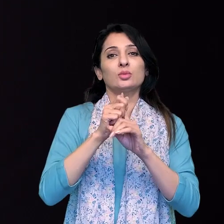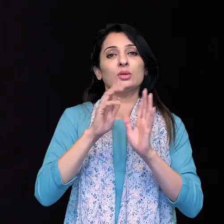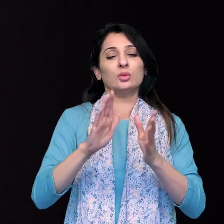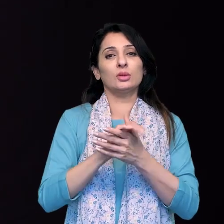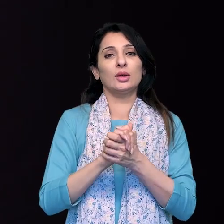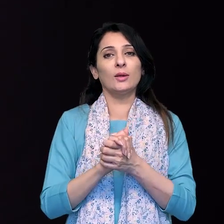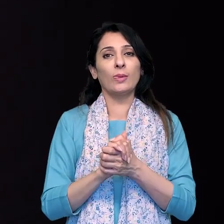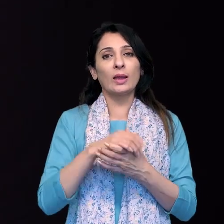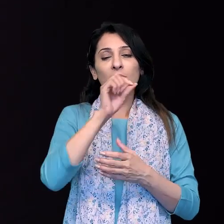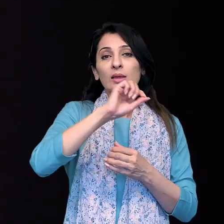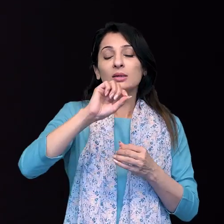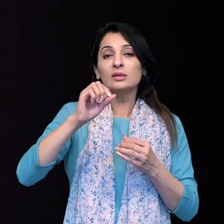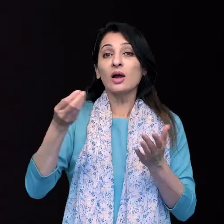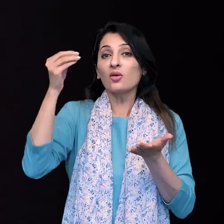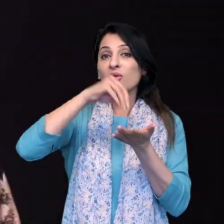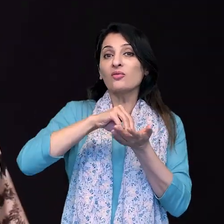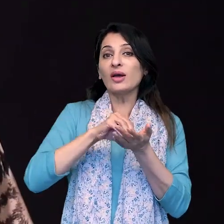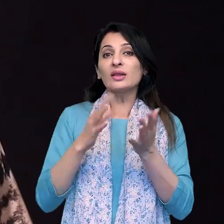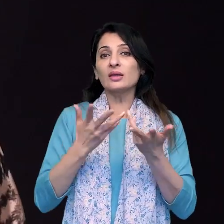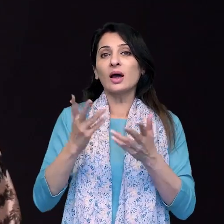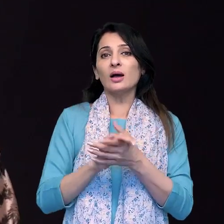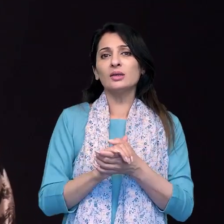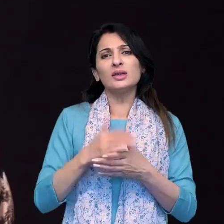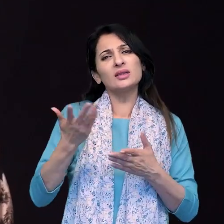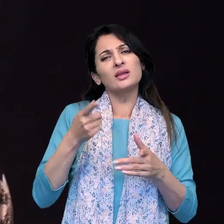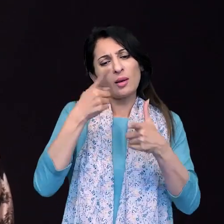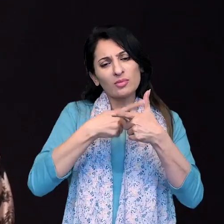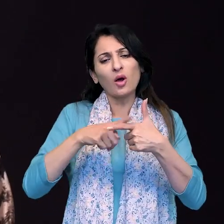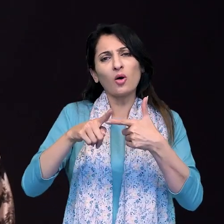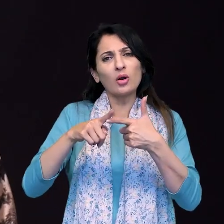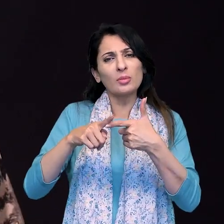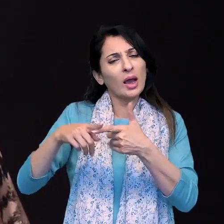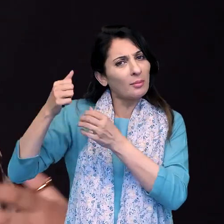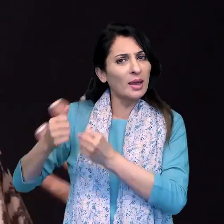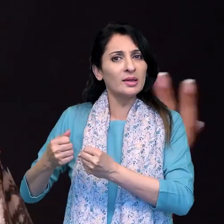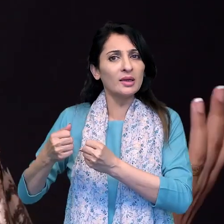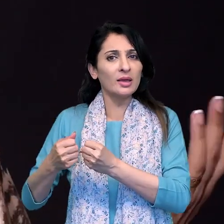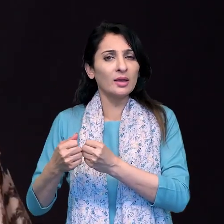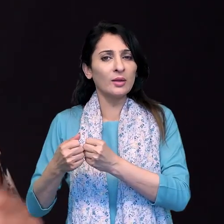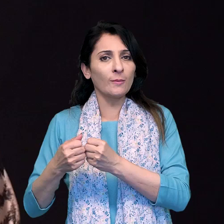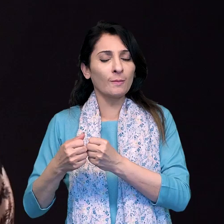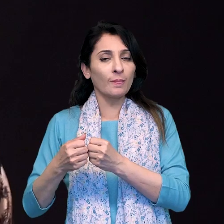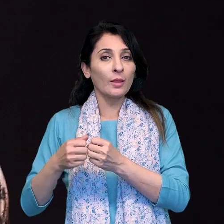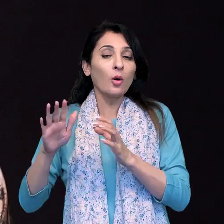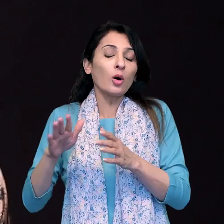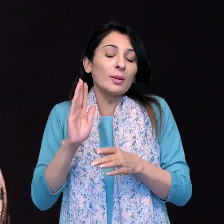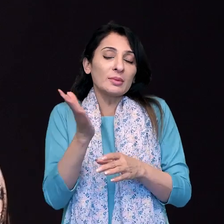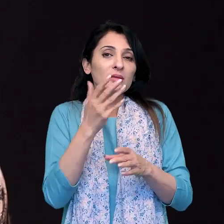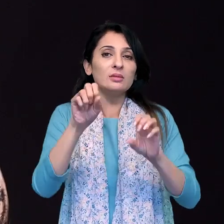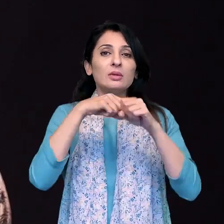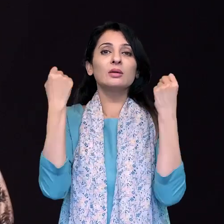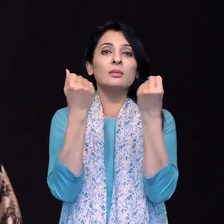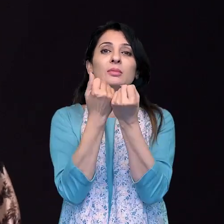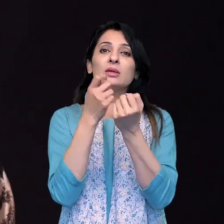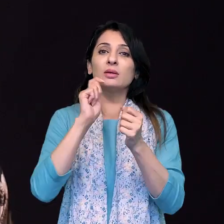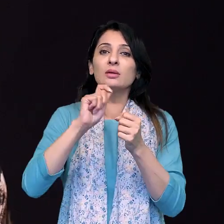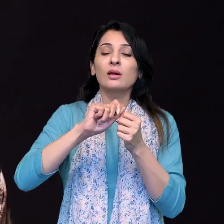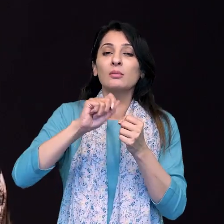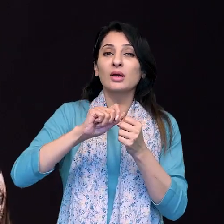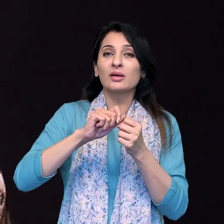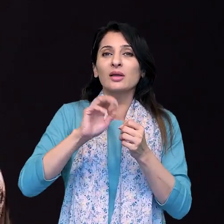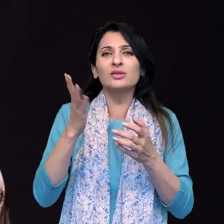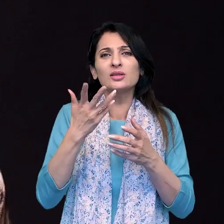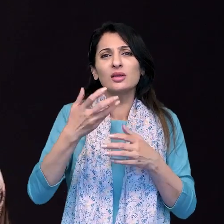इंग्लिश लैंग्वेज का आपको एक और फ़ायदा भी होगा. यू कैन बी सिटिंग इन लाहौर एंड यू कैन डू वर्क फॉर अ कंपनी इन नीदरलैंड्स